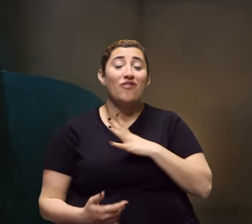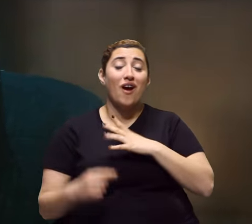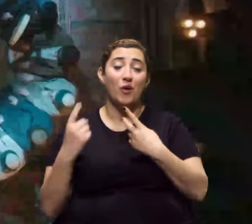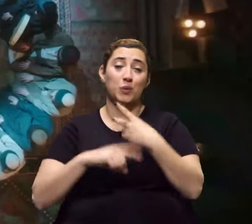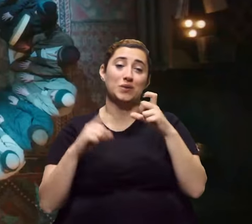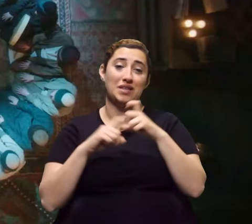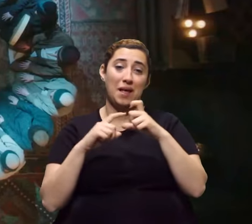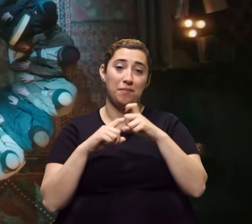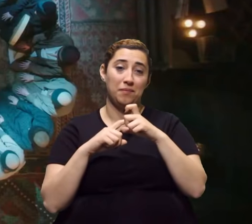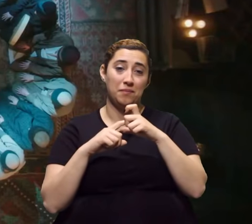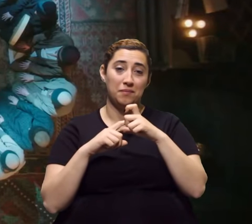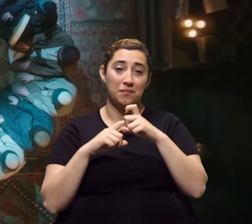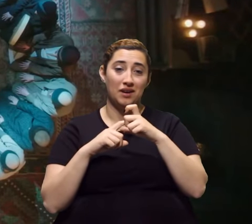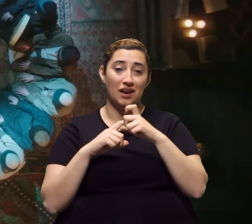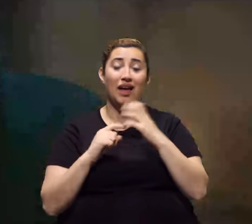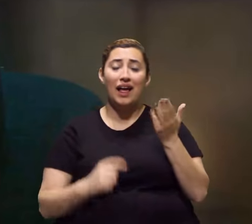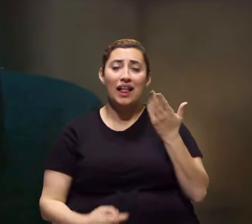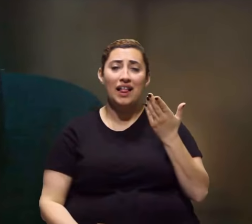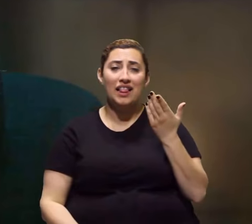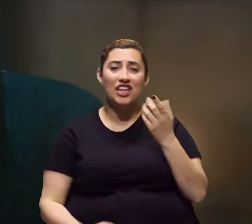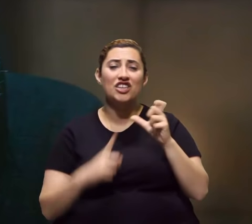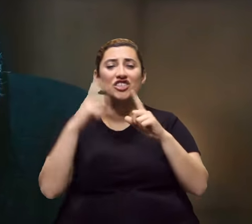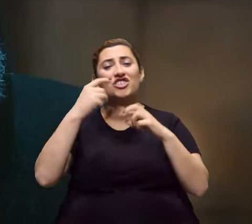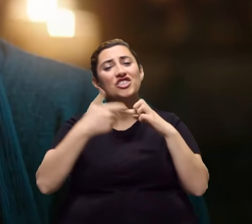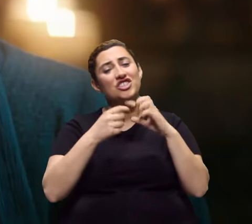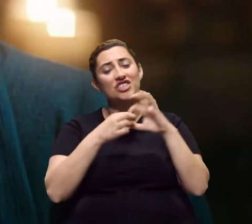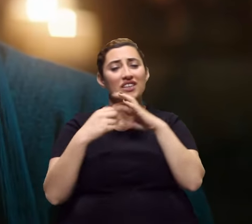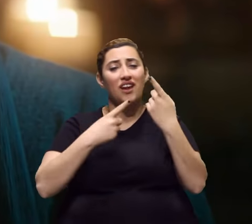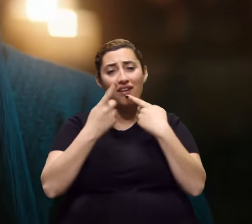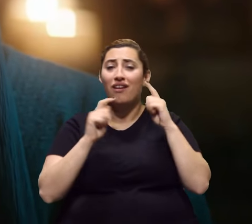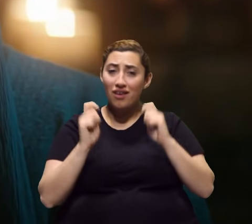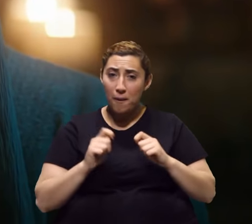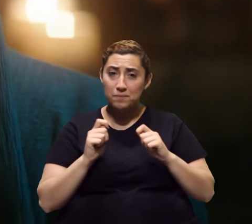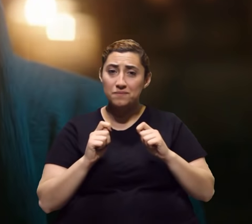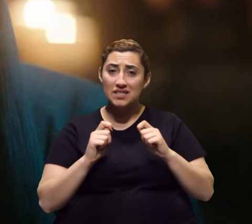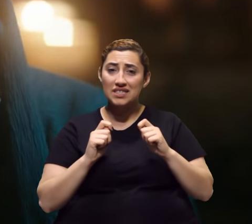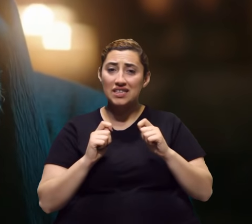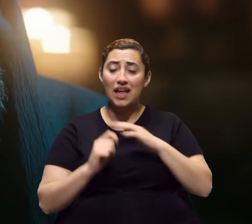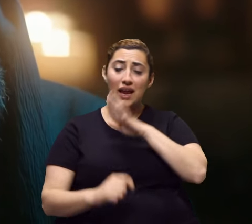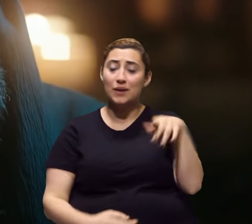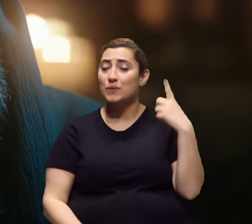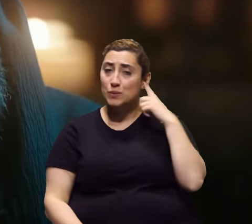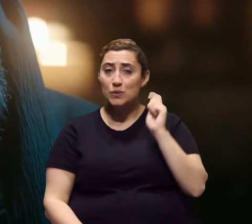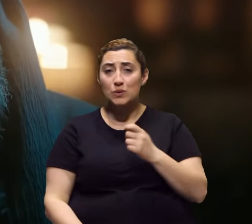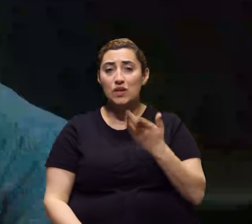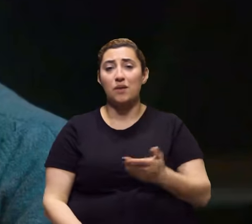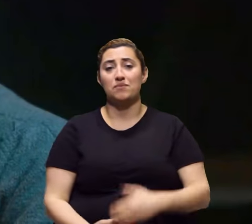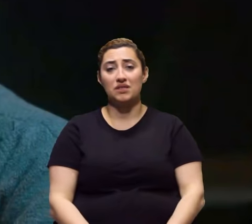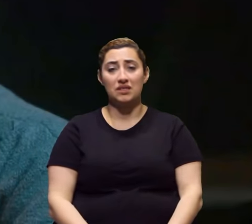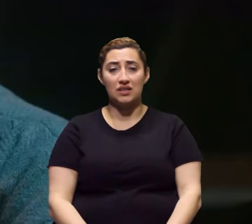Yunus Emre'm. Hele şiir söyleyiver de işitsin